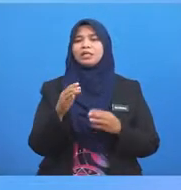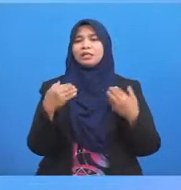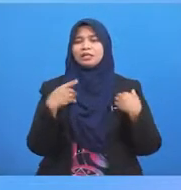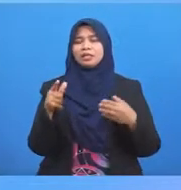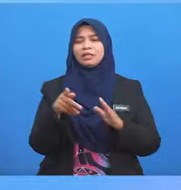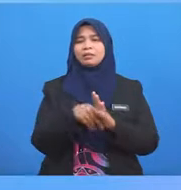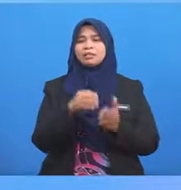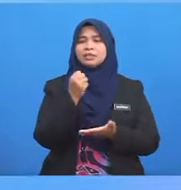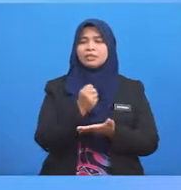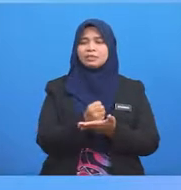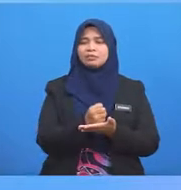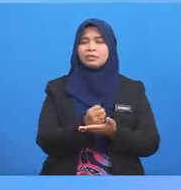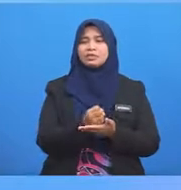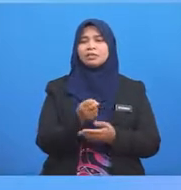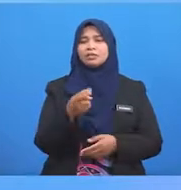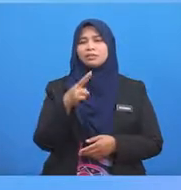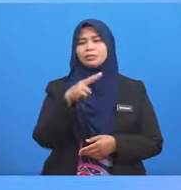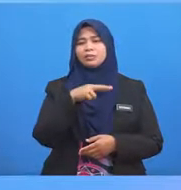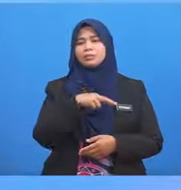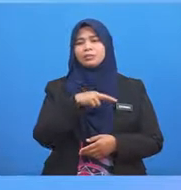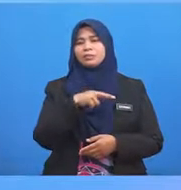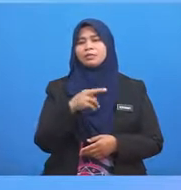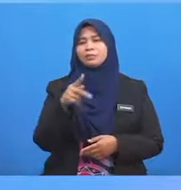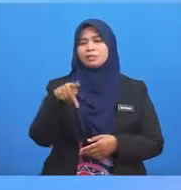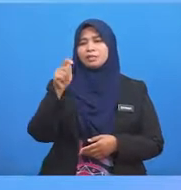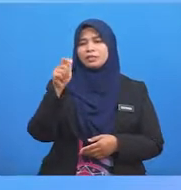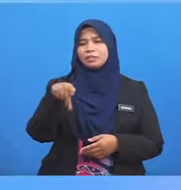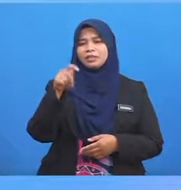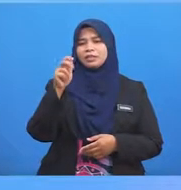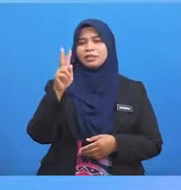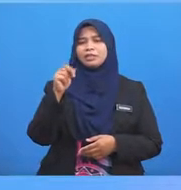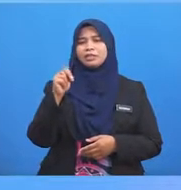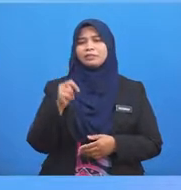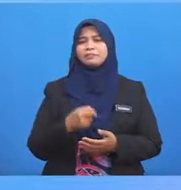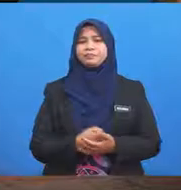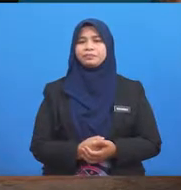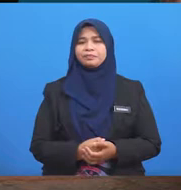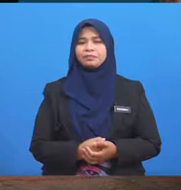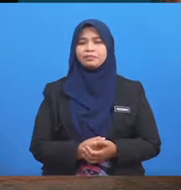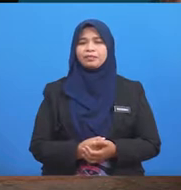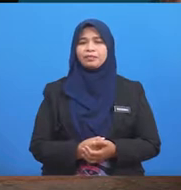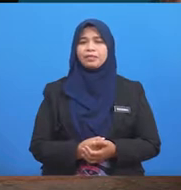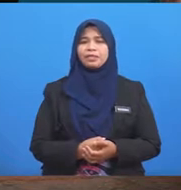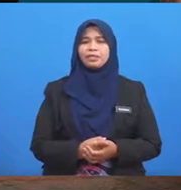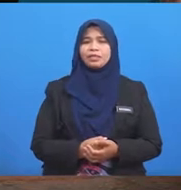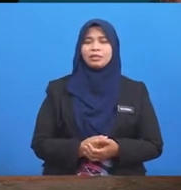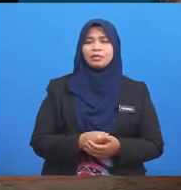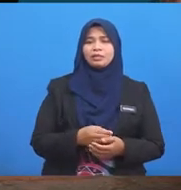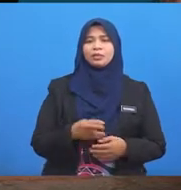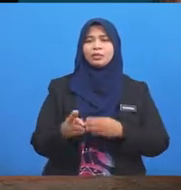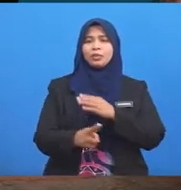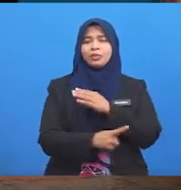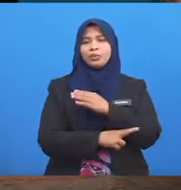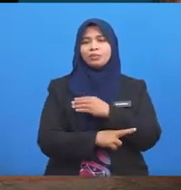penjamin hutang PTPTN anak saudaranya Umar. Hukum Al-Kafalah ini